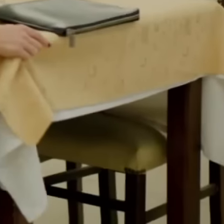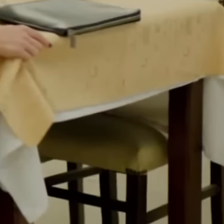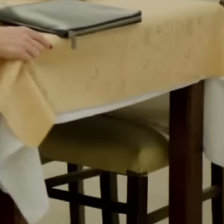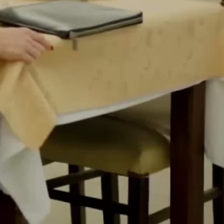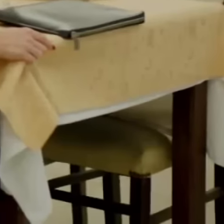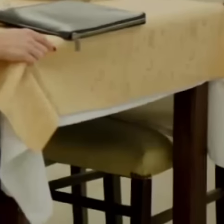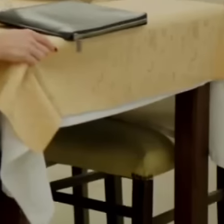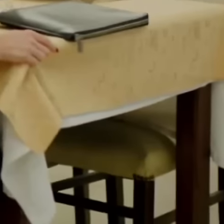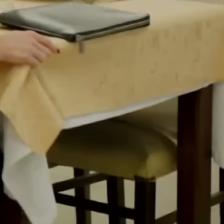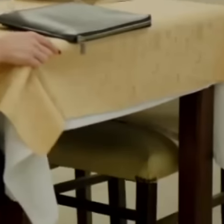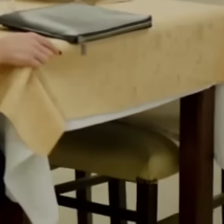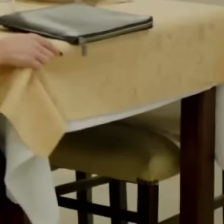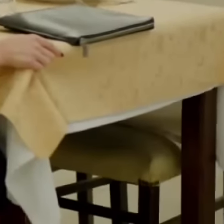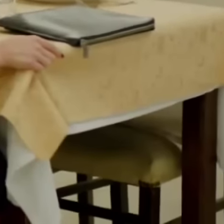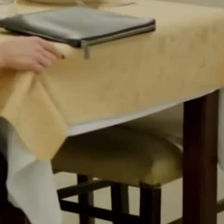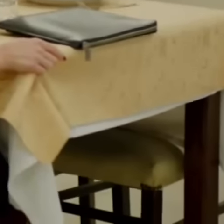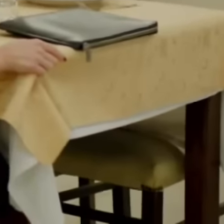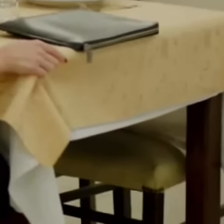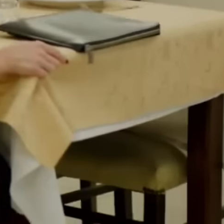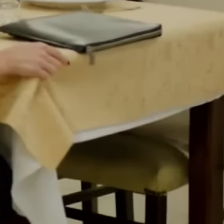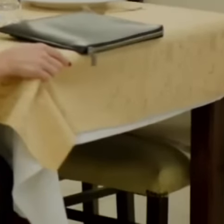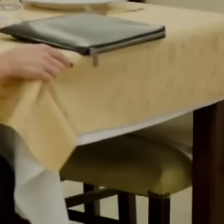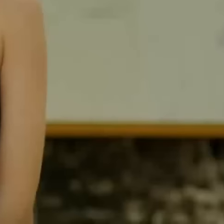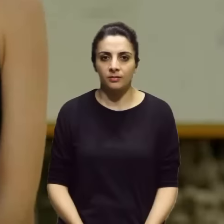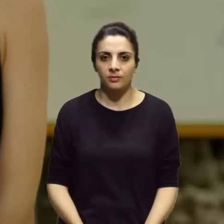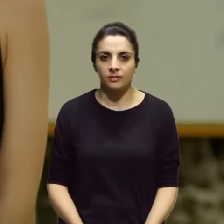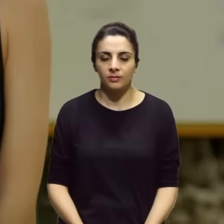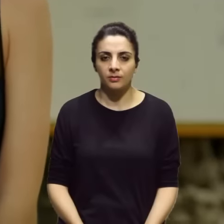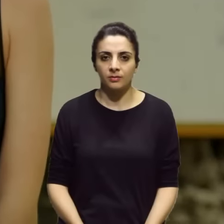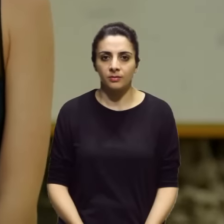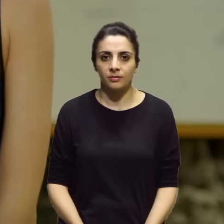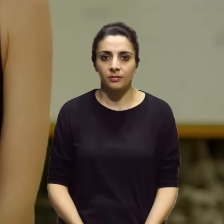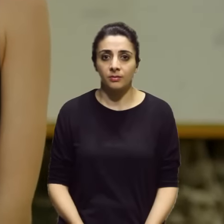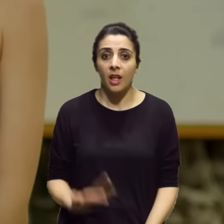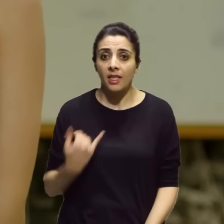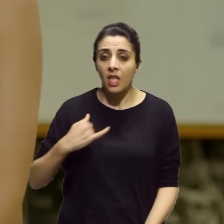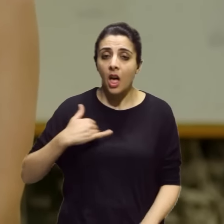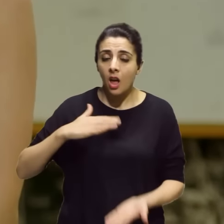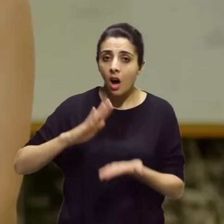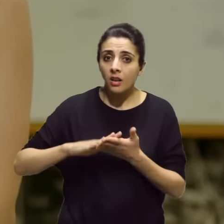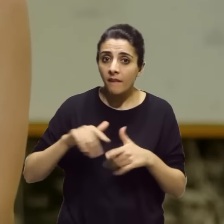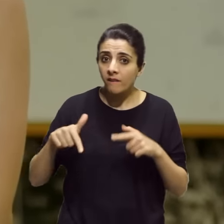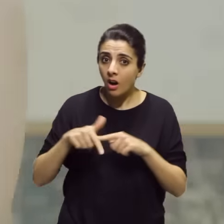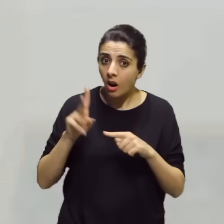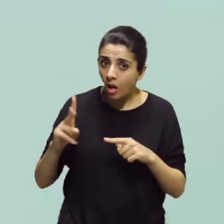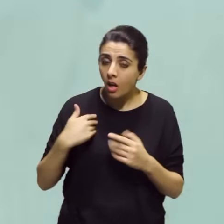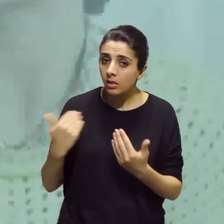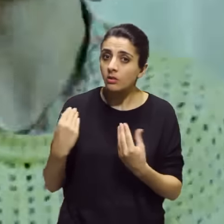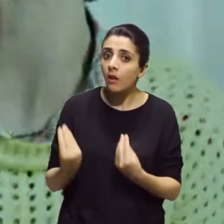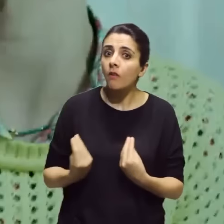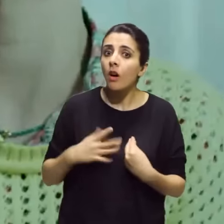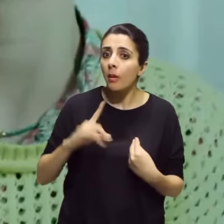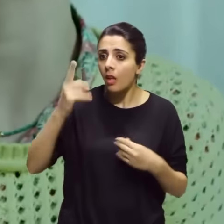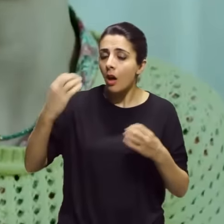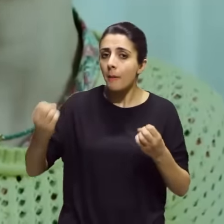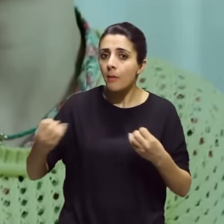bakıyor. Reyhan masadakilere bakarken anımsıyor. Ya benim en yakın arkadaşım Fahriye bile benim yanımda değil, beni